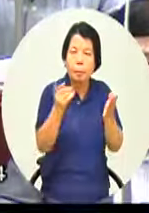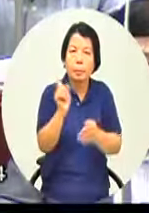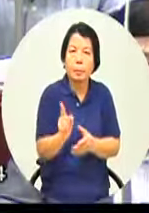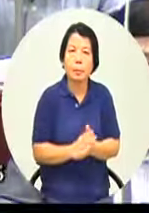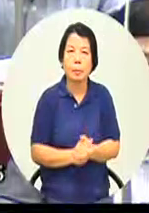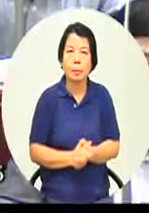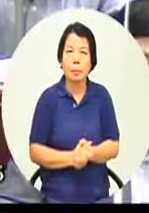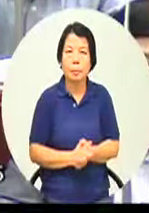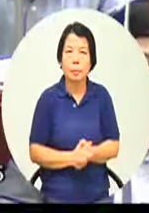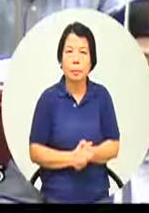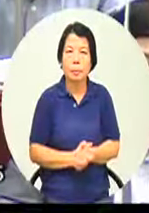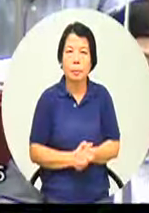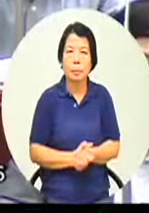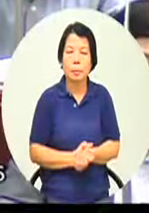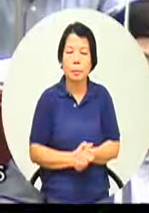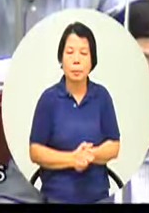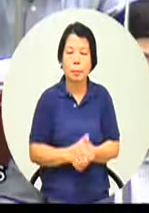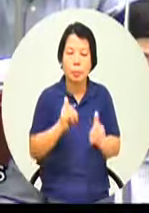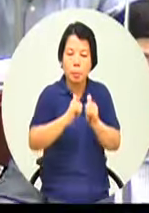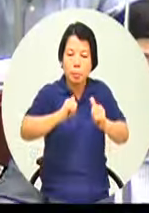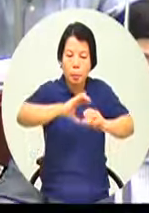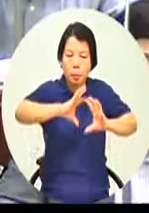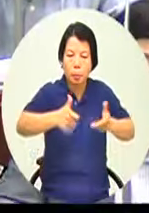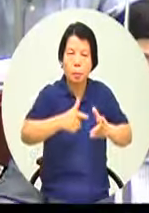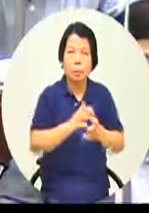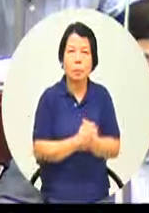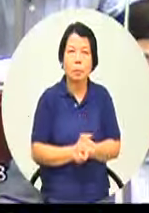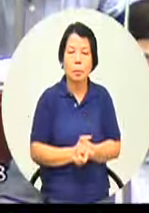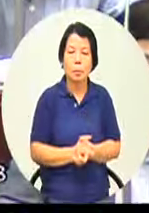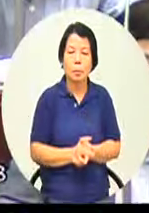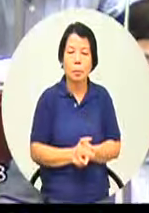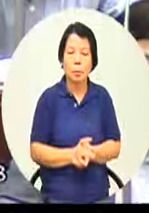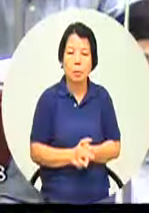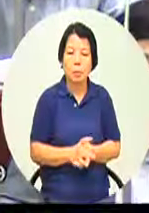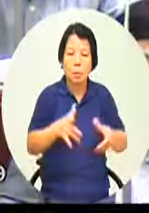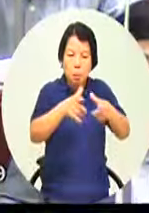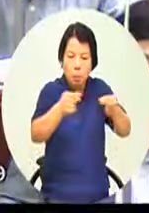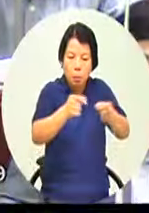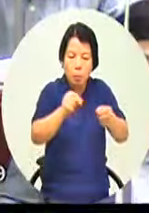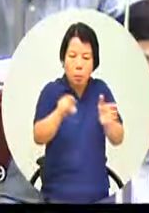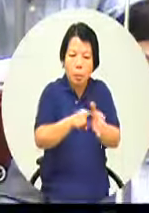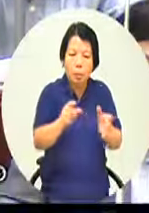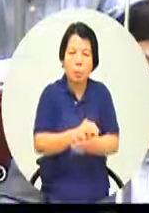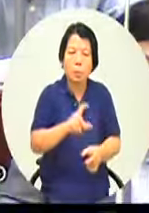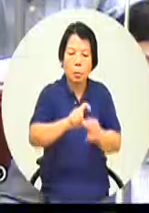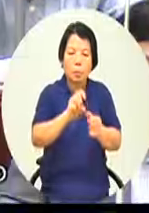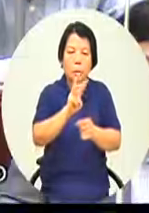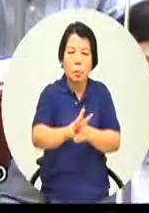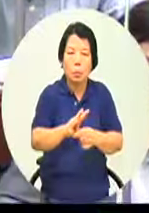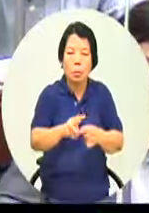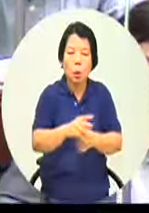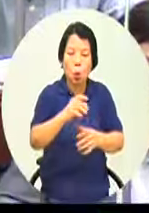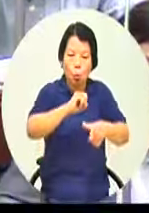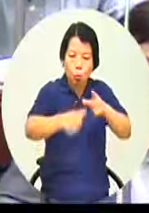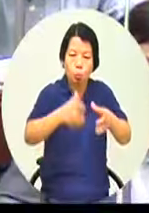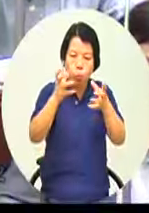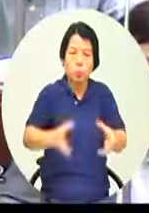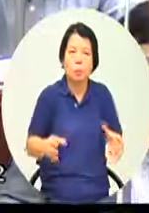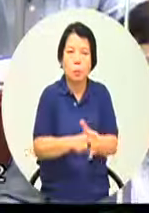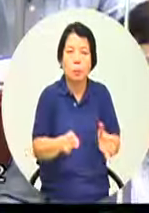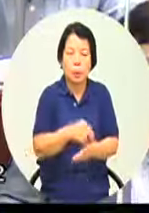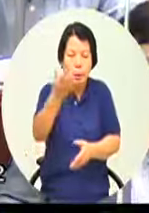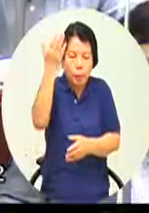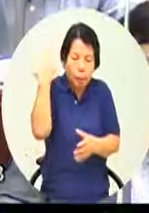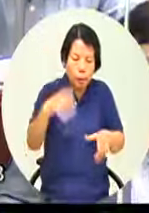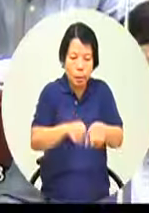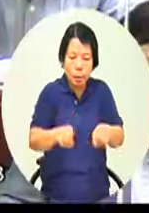应该就是在 民国几年？ 我们应该日期来就有了啦，但是63年我们成立公司陆续有，但是之前的管线都